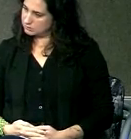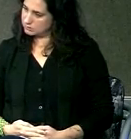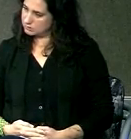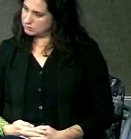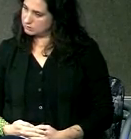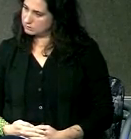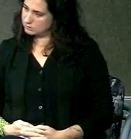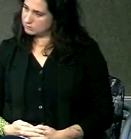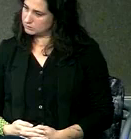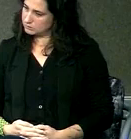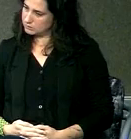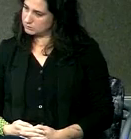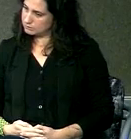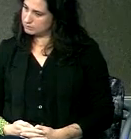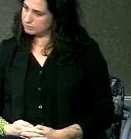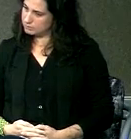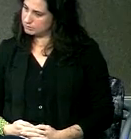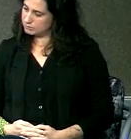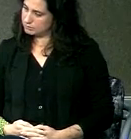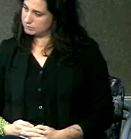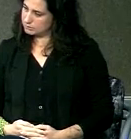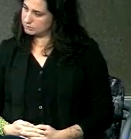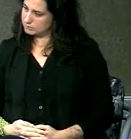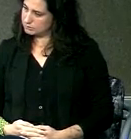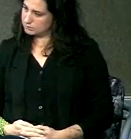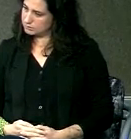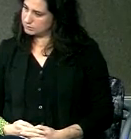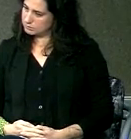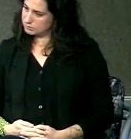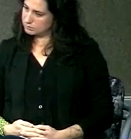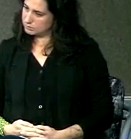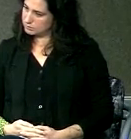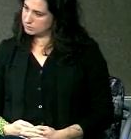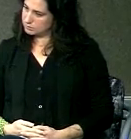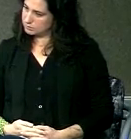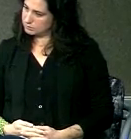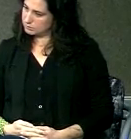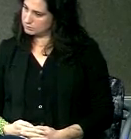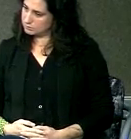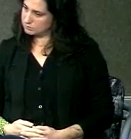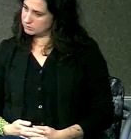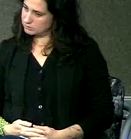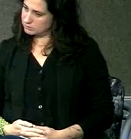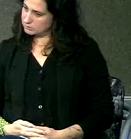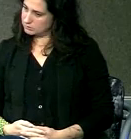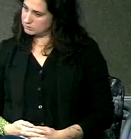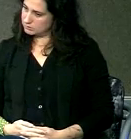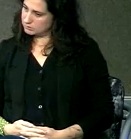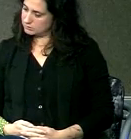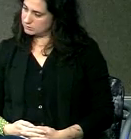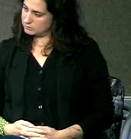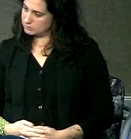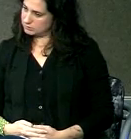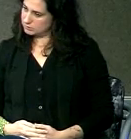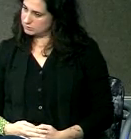qui n'ont pas été suivies, etc., etc. On a un peu un retour sur des profils extrêmement